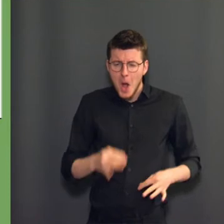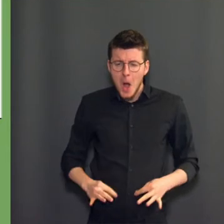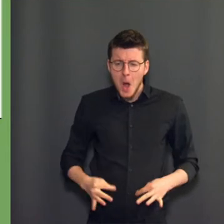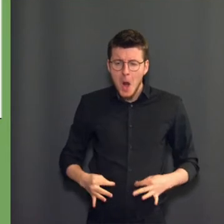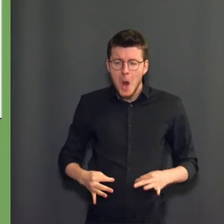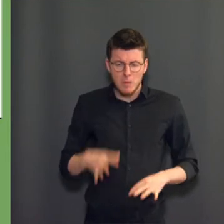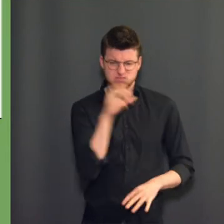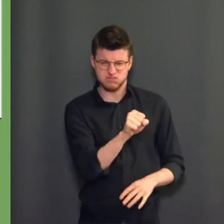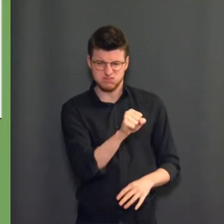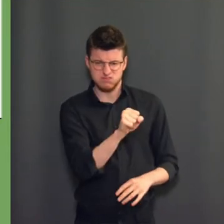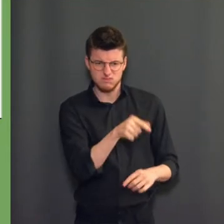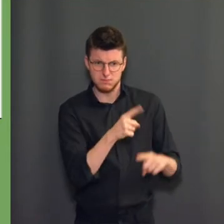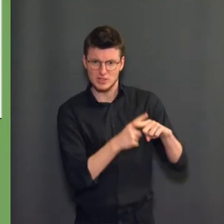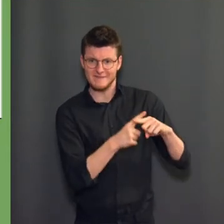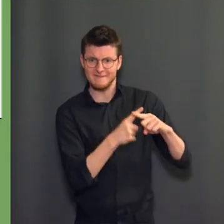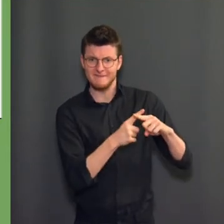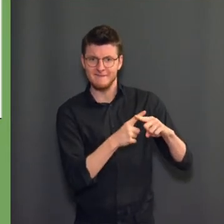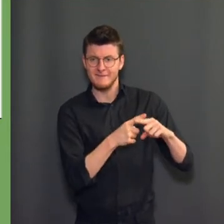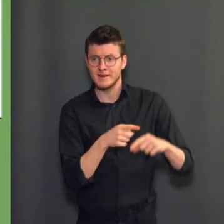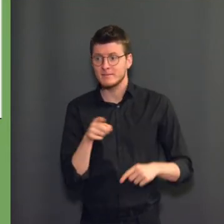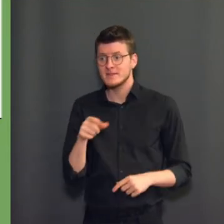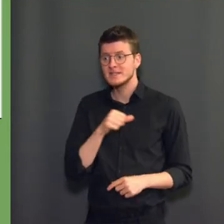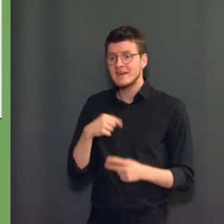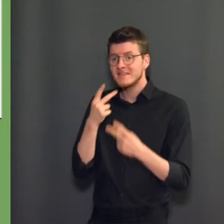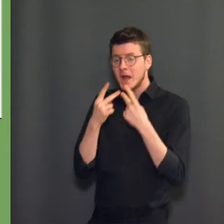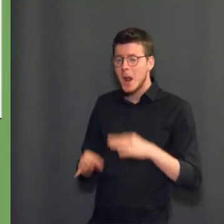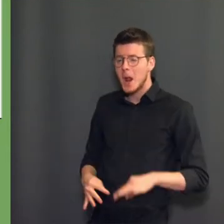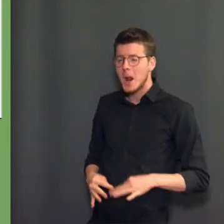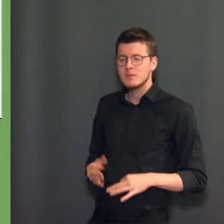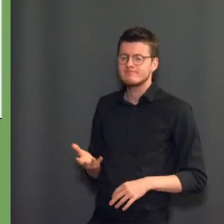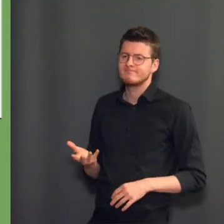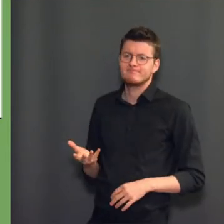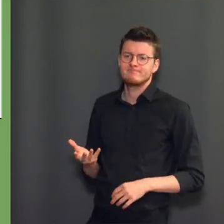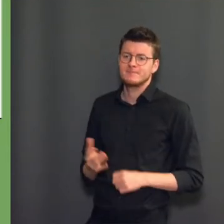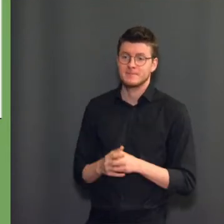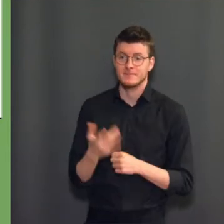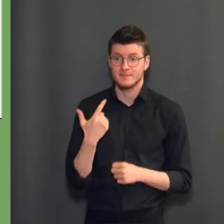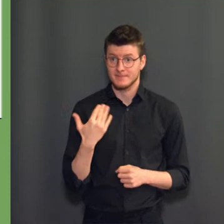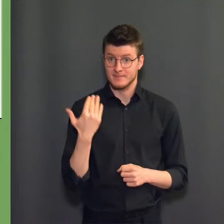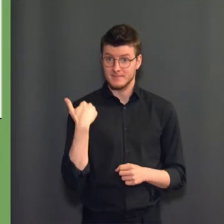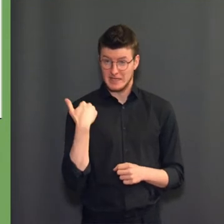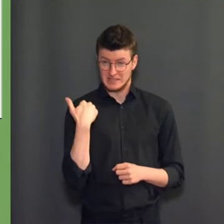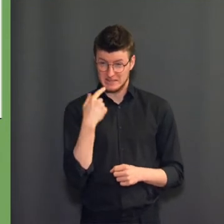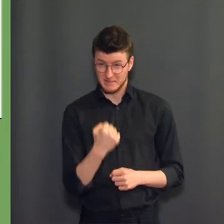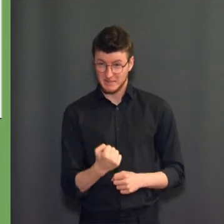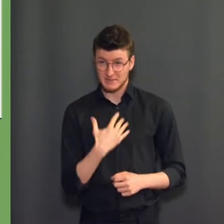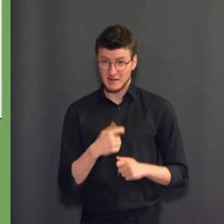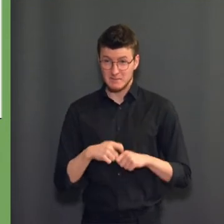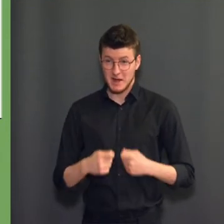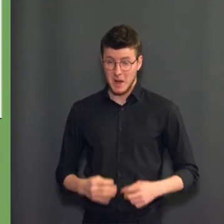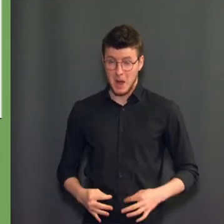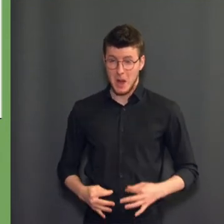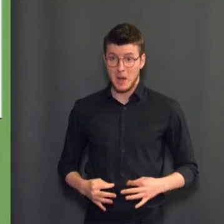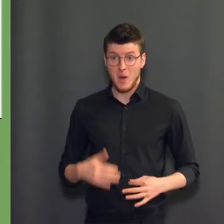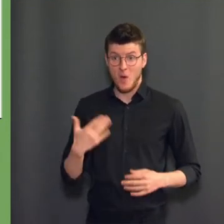In het begin en op het einde van de besmetting is er typisch weinig virus aanwezig in de